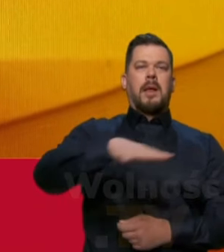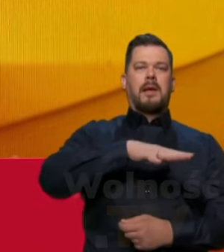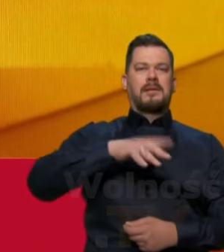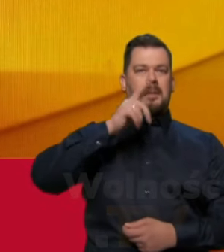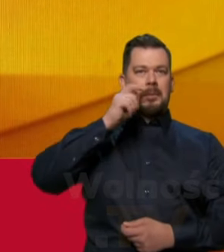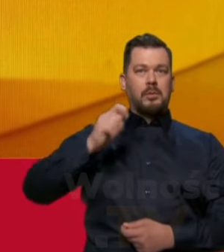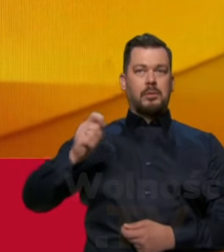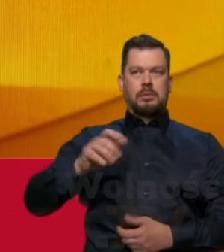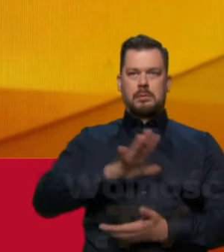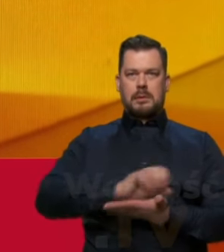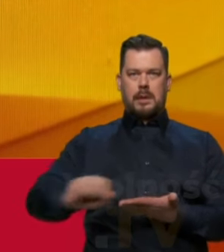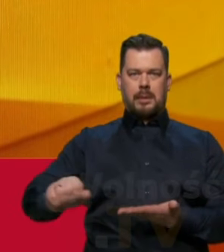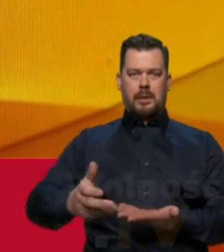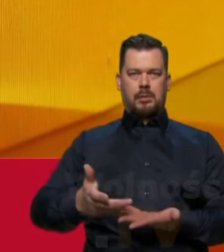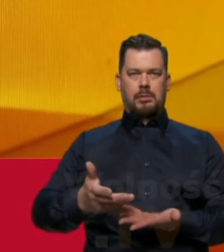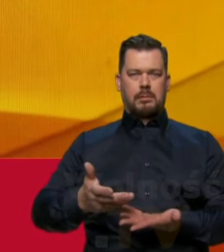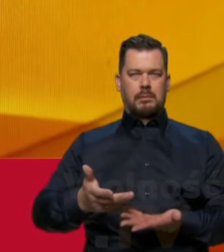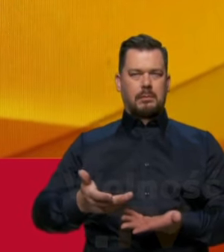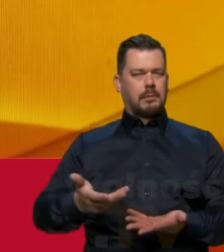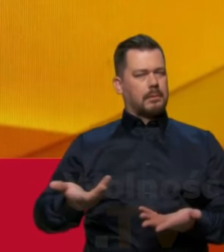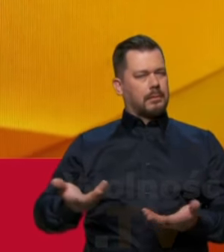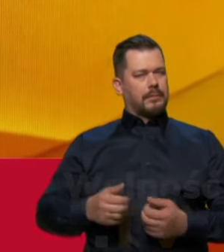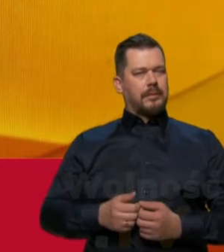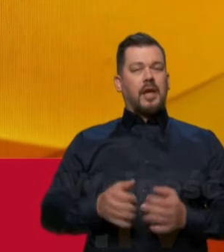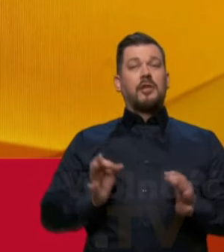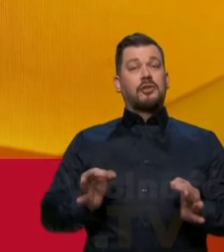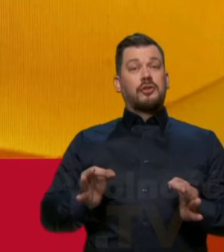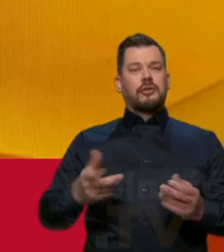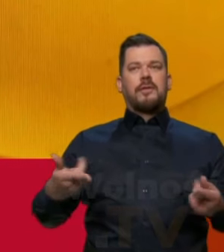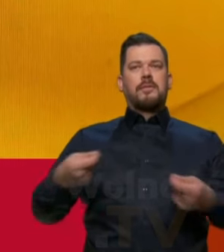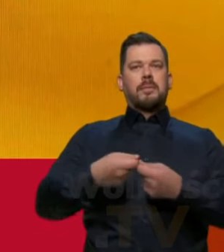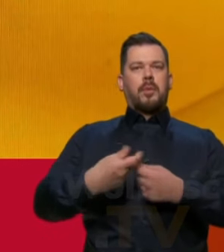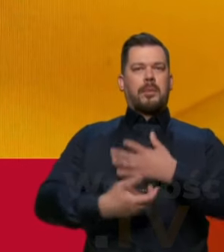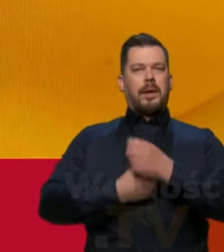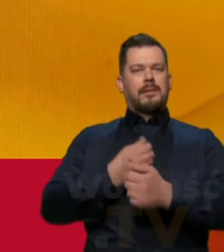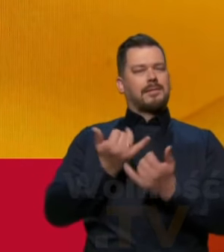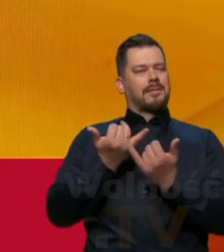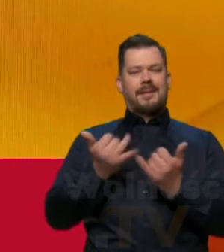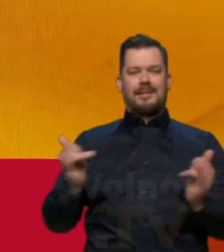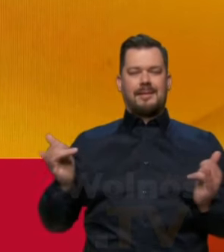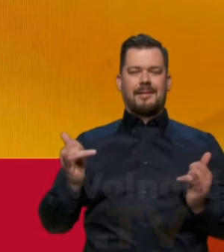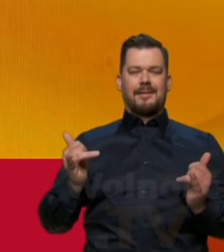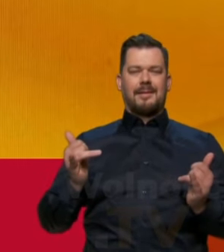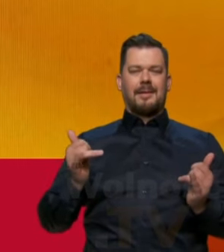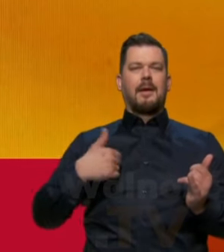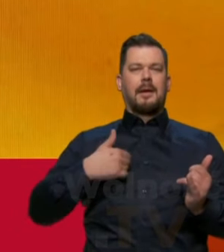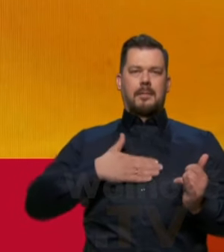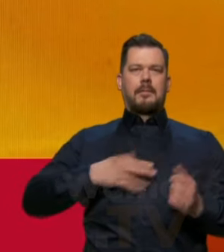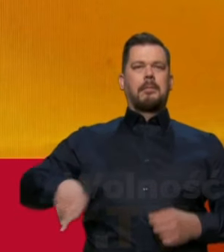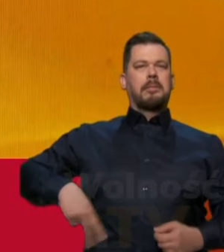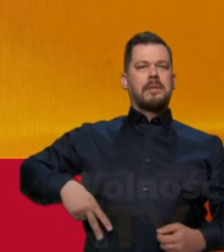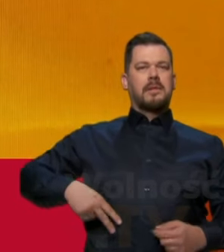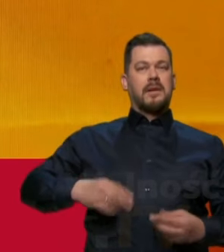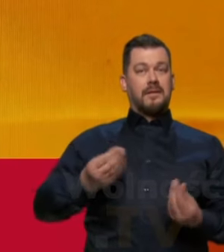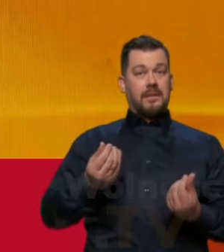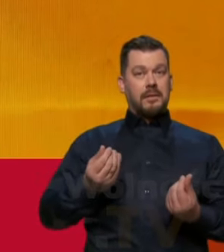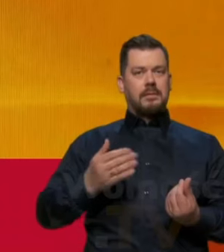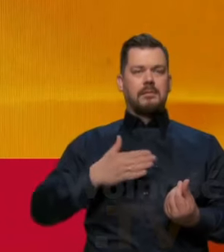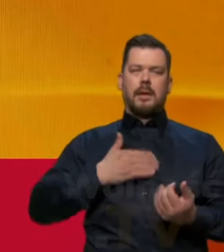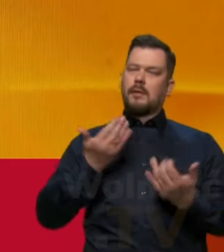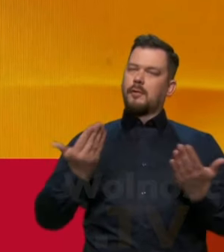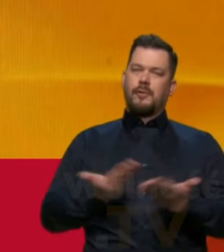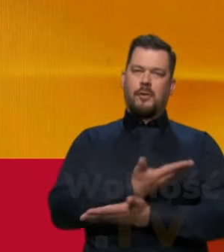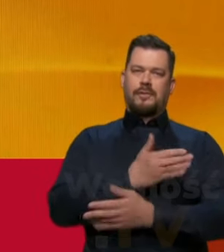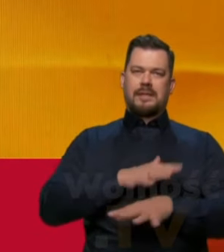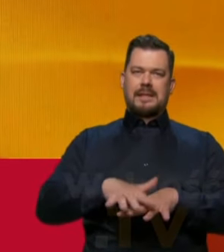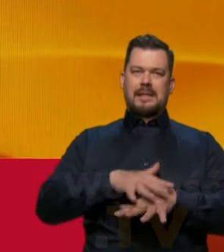więc trudno się do tego nie odnosić. Natomiast dzisiaj oczywiście ta współpraca wygląda zupełnie inaczej. Pracujemy z ministrem finansów nad nowym systemem